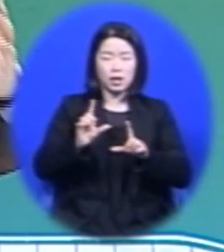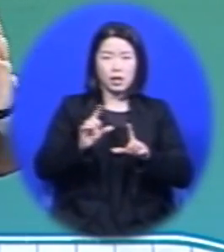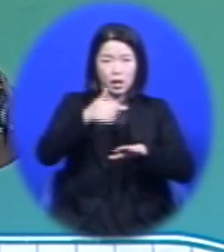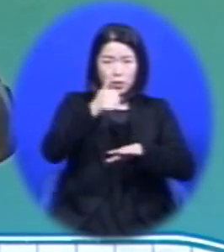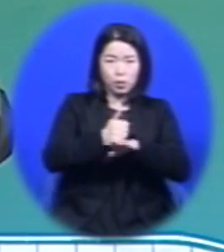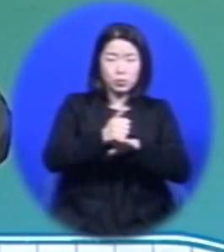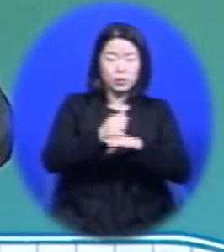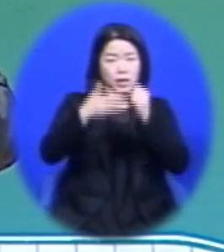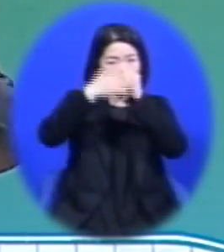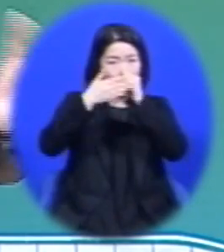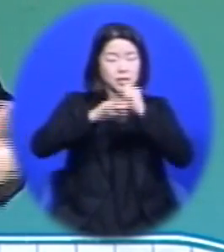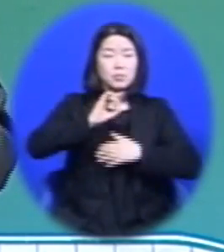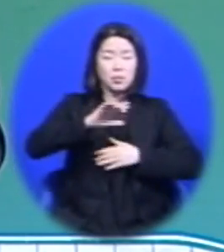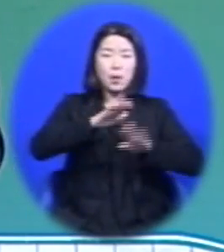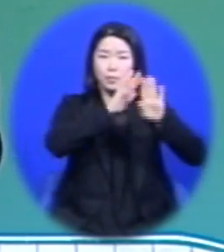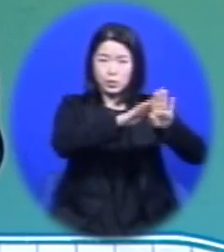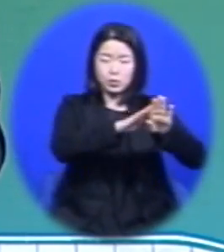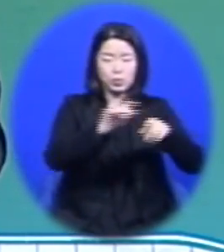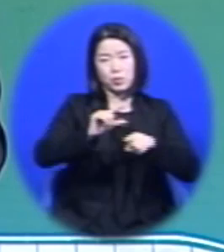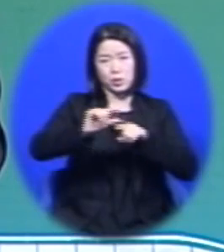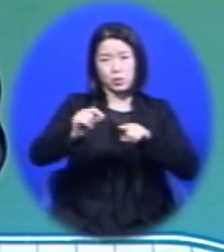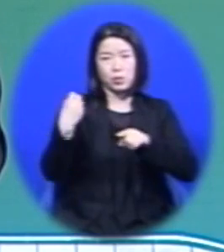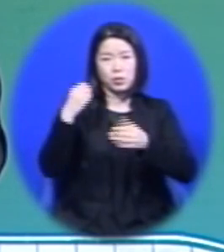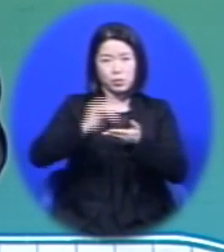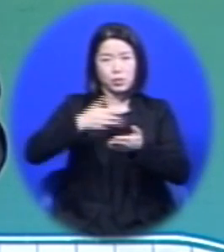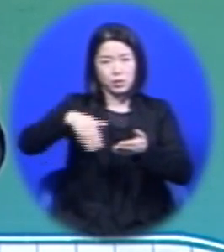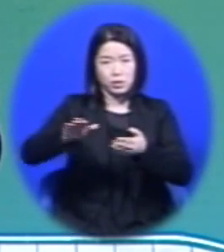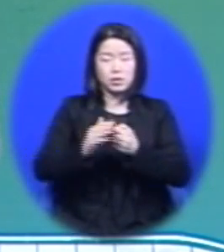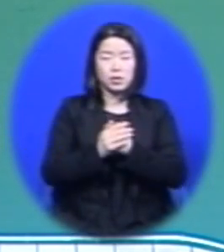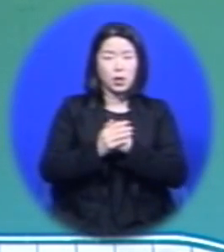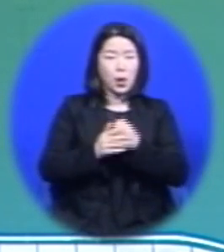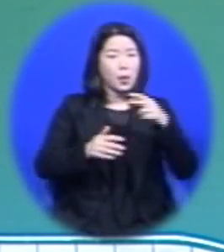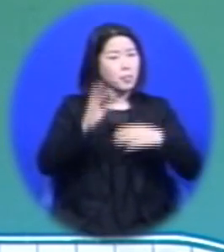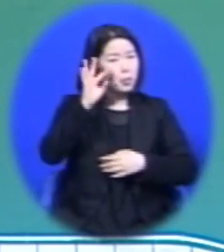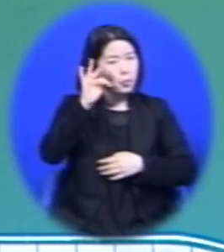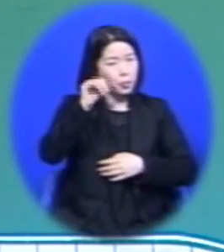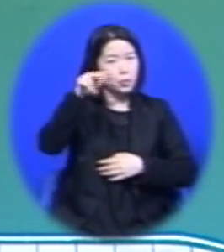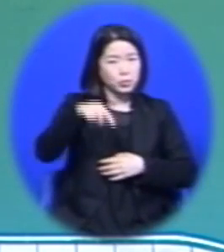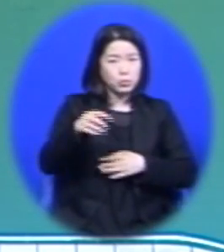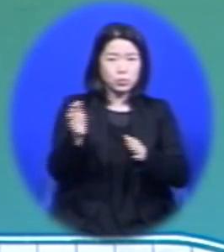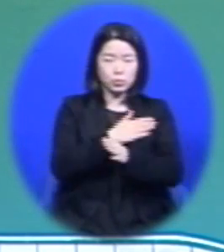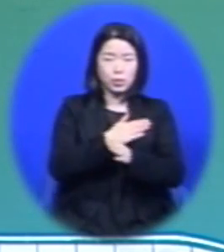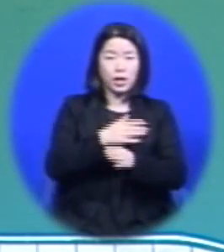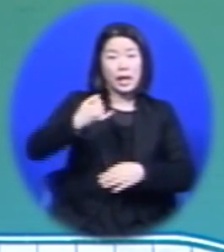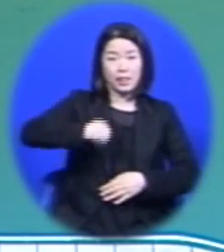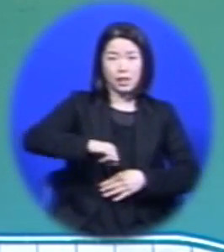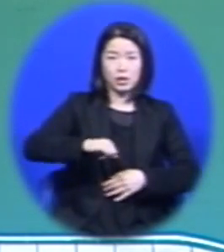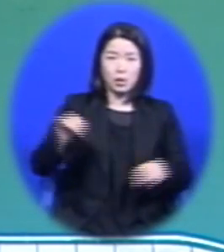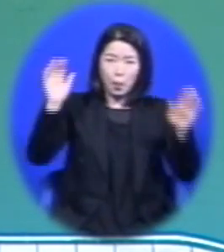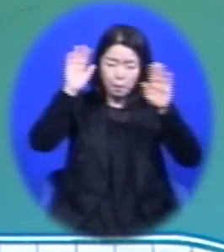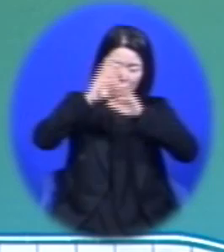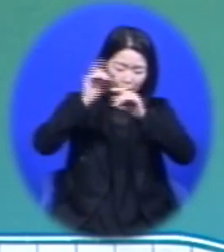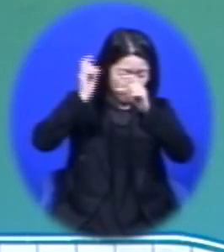사진만 붙여놓고 시골로 돌아갔습니다. 몇 주가 지나서 크리스티나가